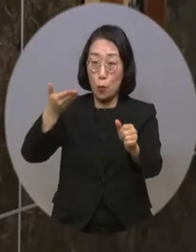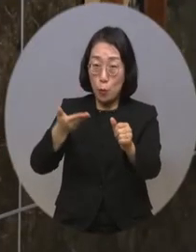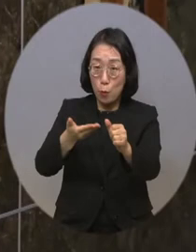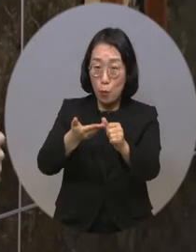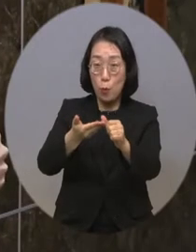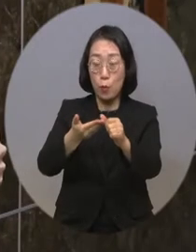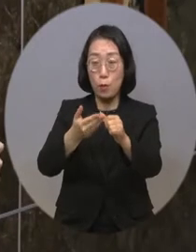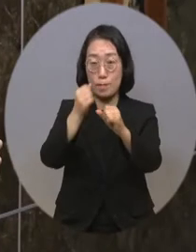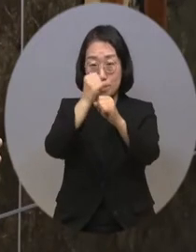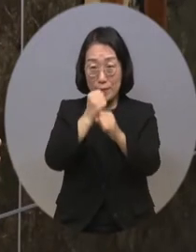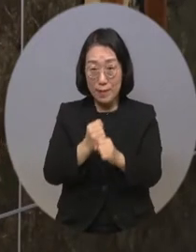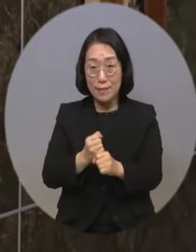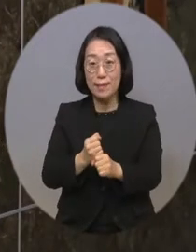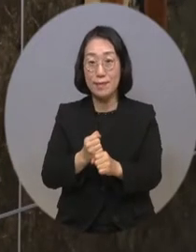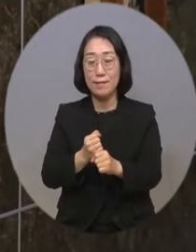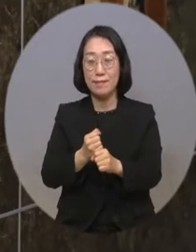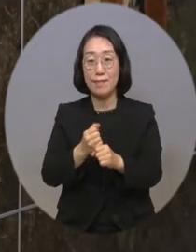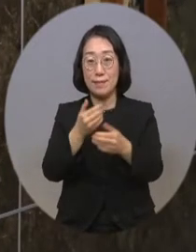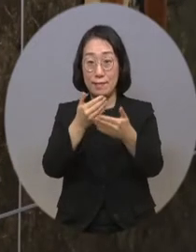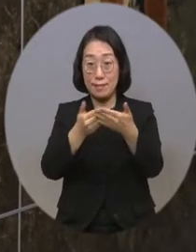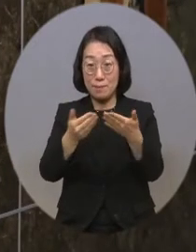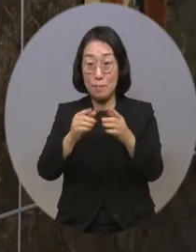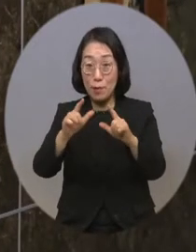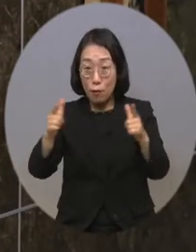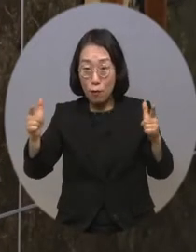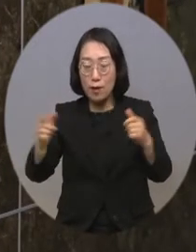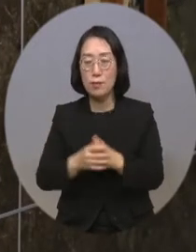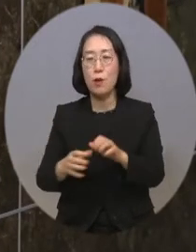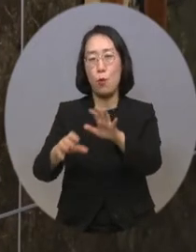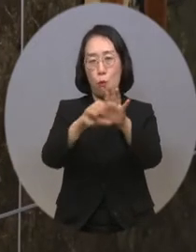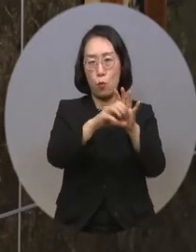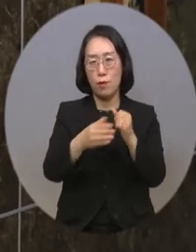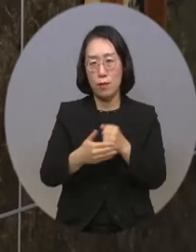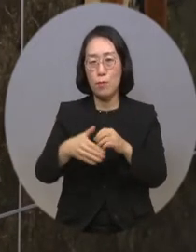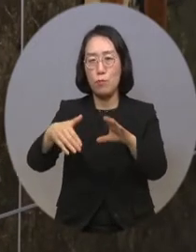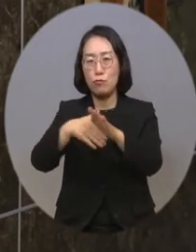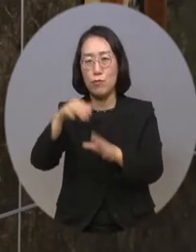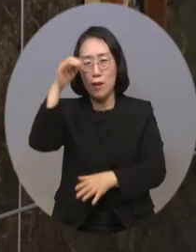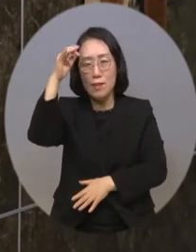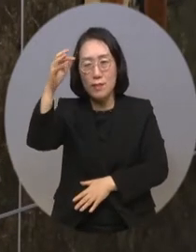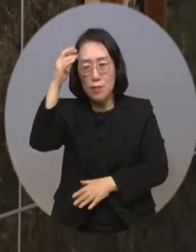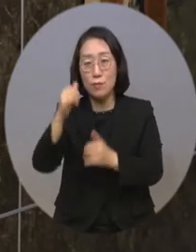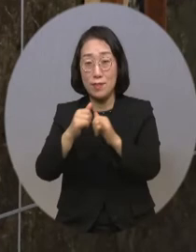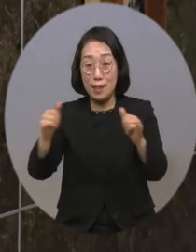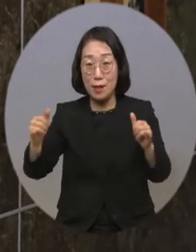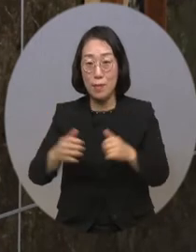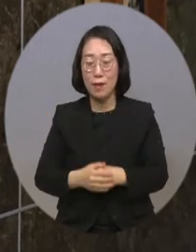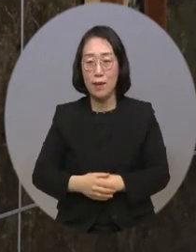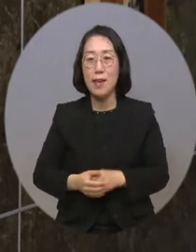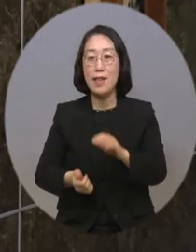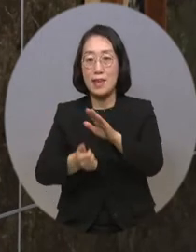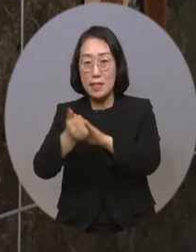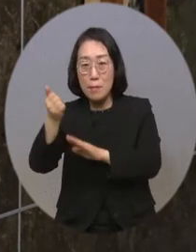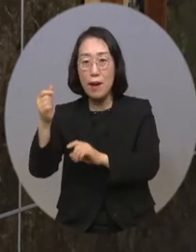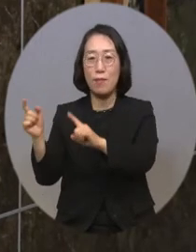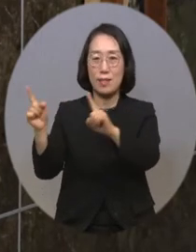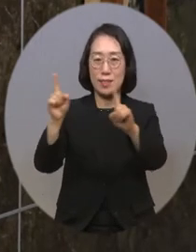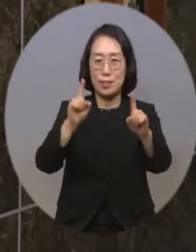세밀한 작업의 서각작품들이 코로나19로 문화향유를 갈망하는 관람객들에게 희망과